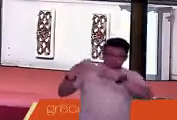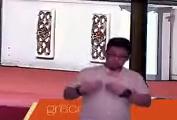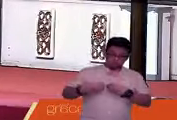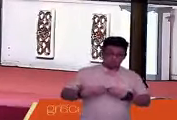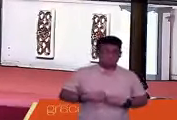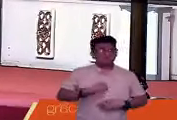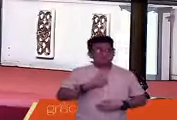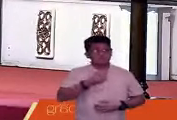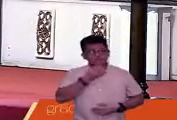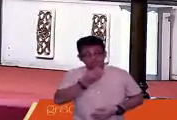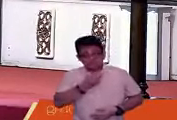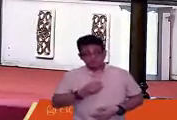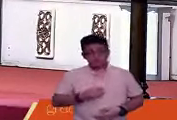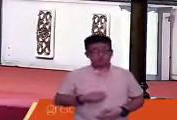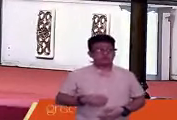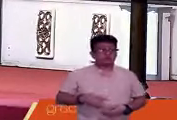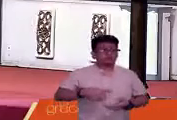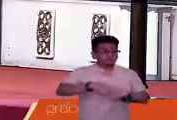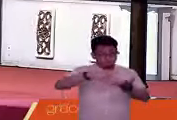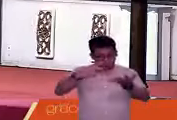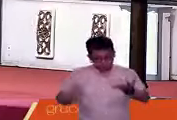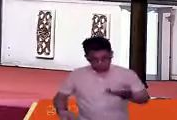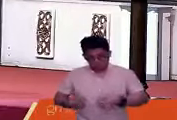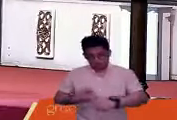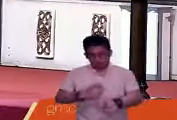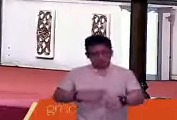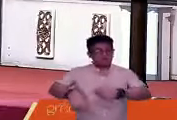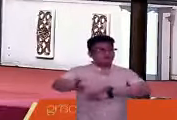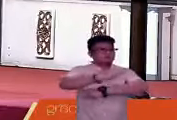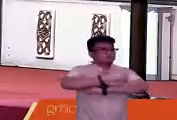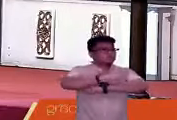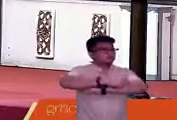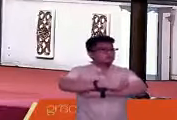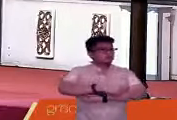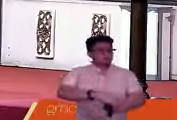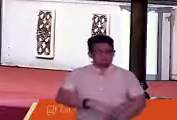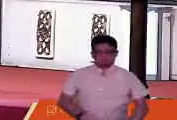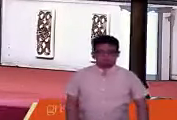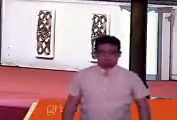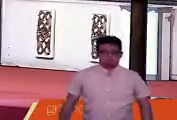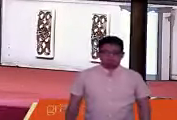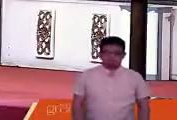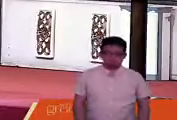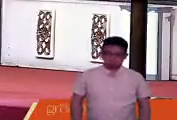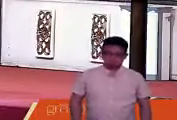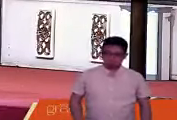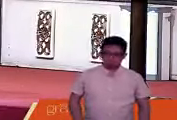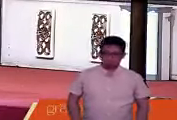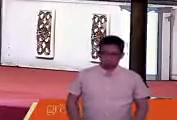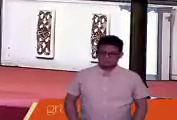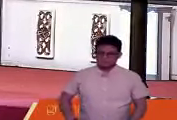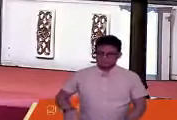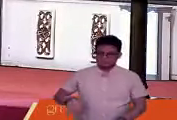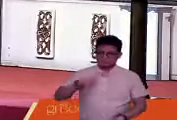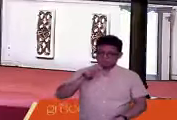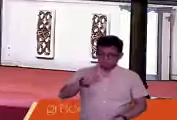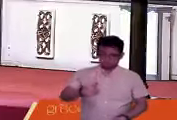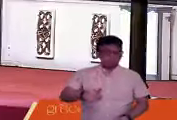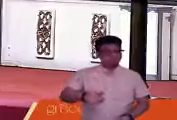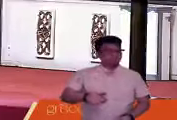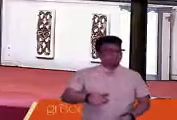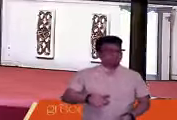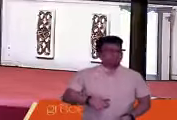Huh? Nya, mikaon ang miingon, mao to miingon si Hesus Kristo. What a great